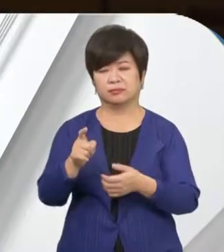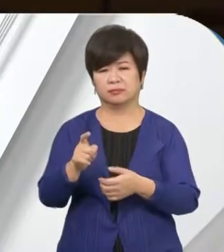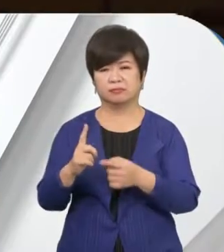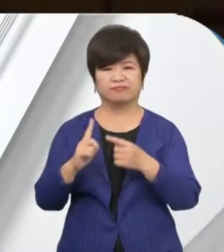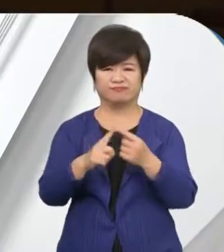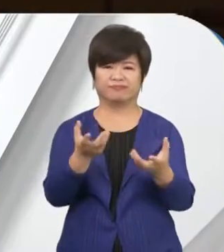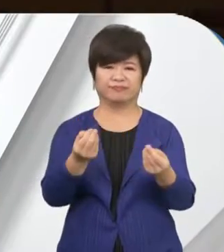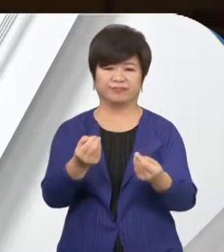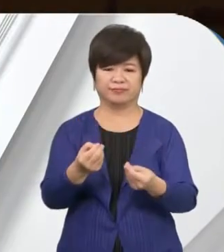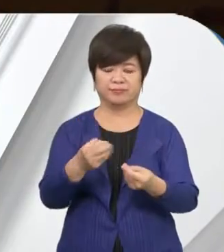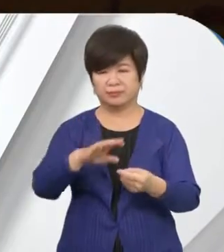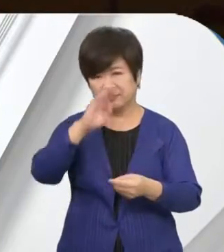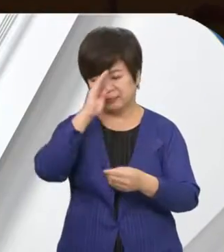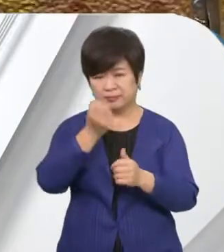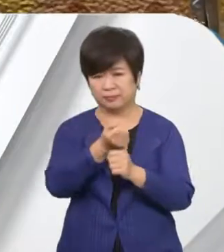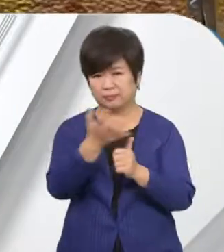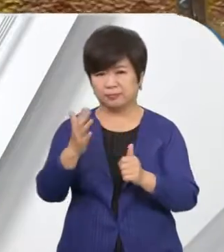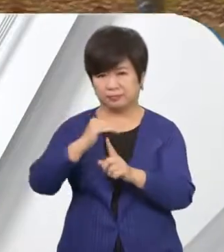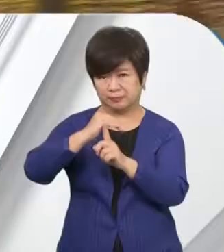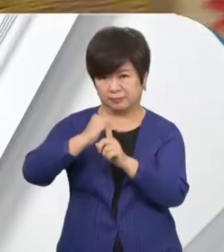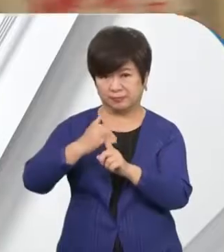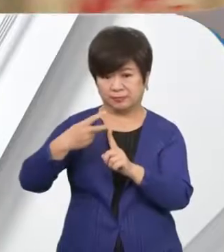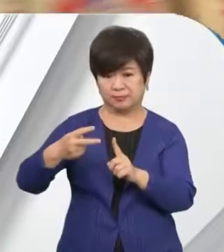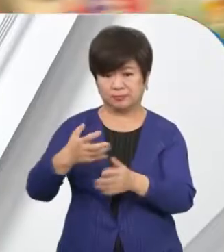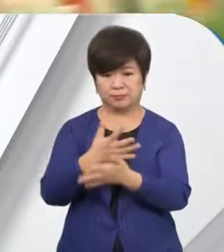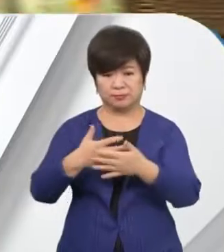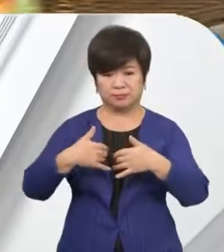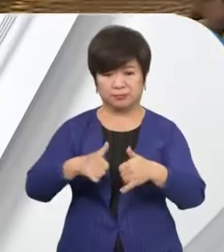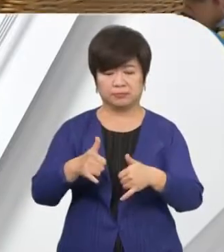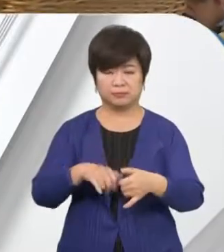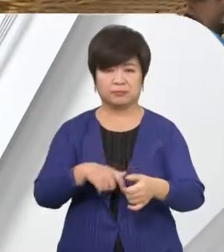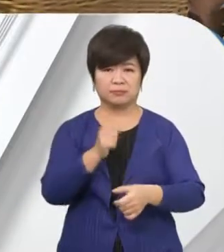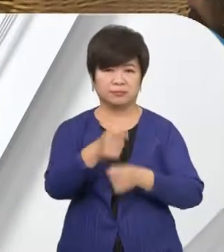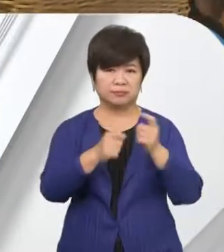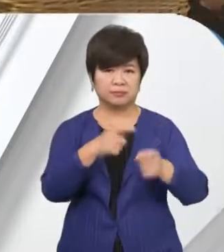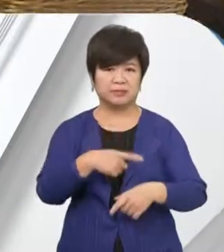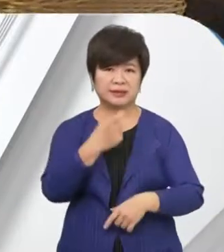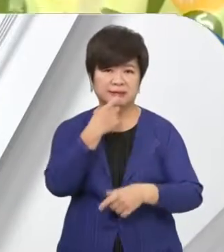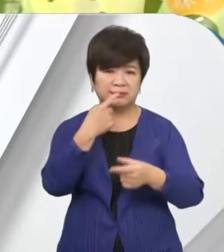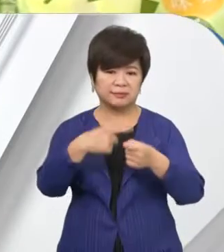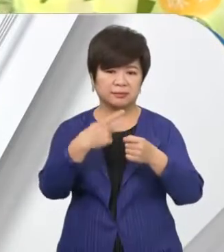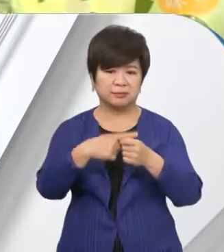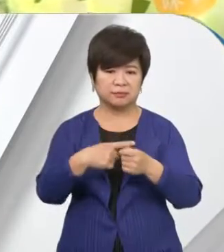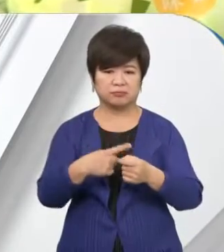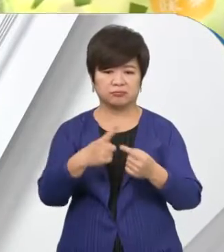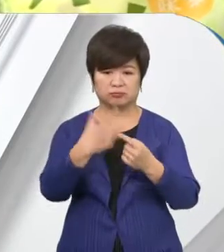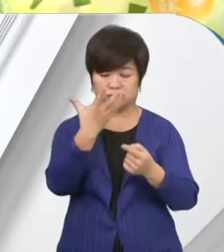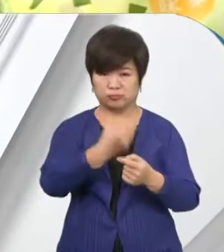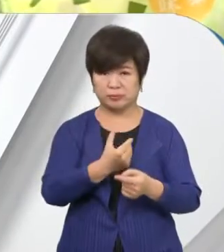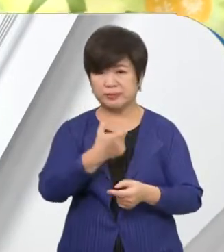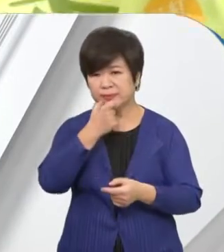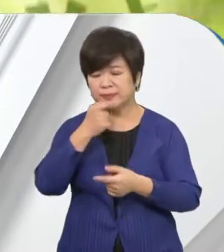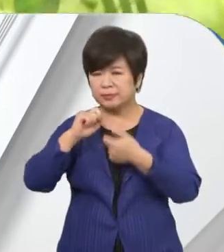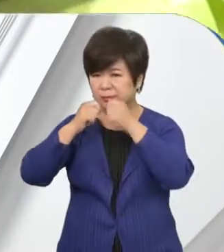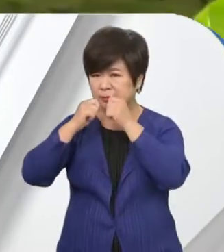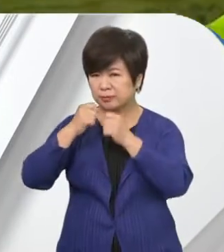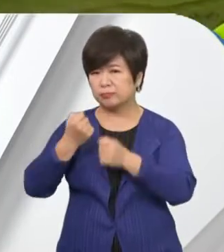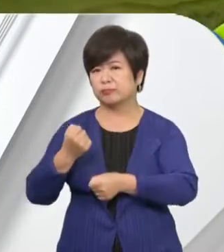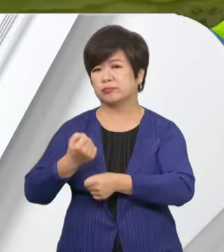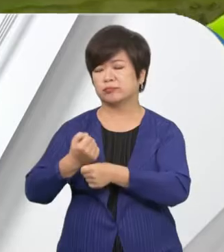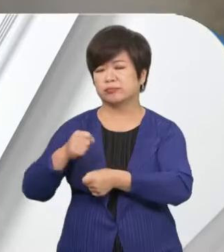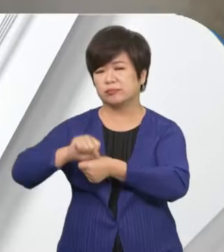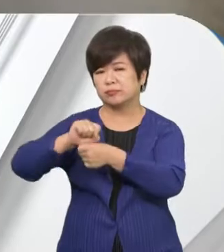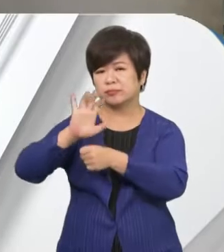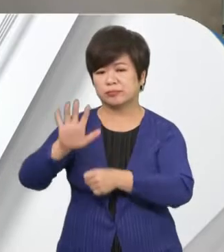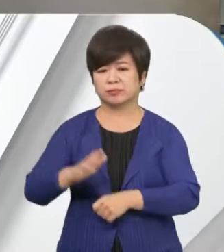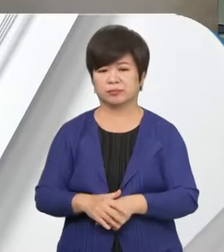不过认真防疫经济攻击，明路卖泡米的量实减少，并来糖的一条实多的两批。 米大家可